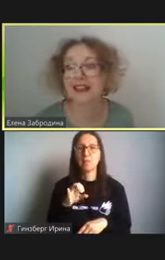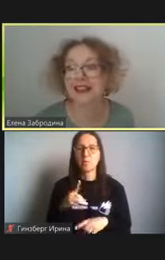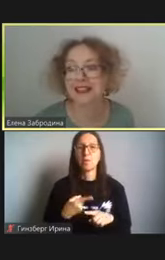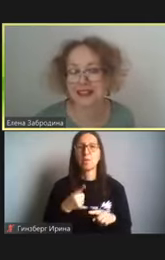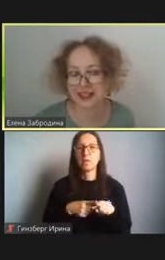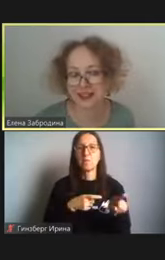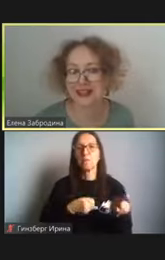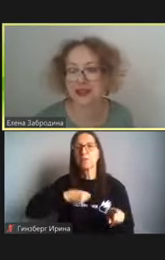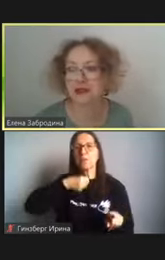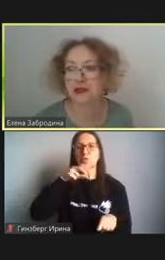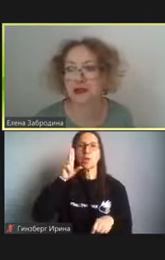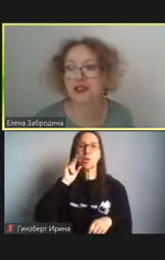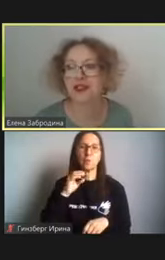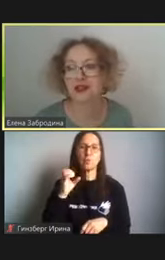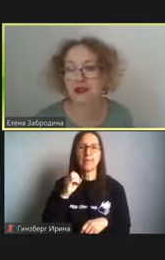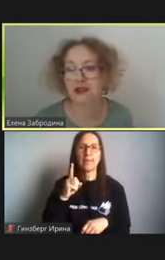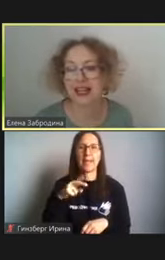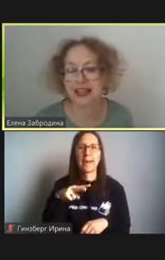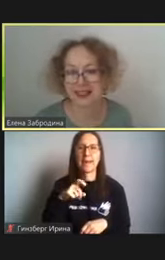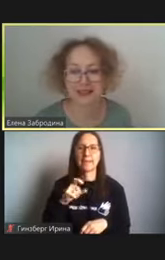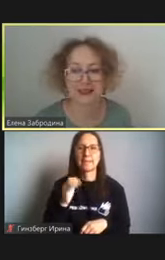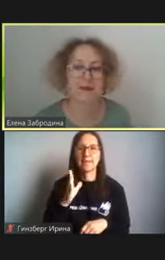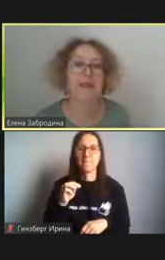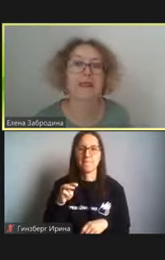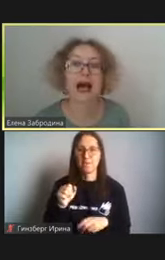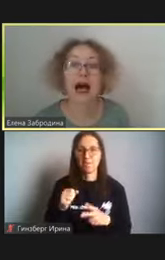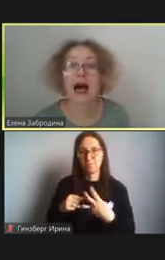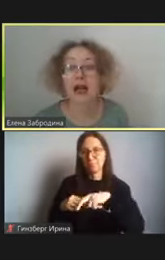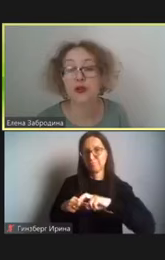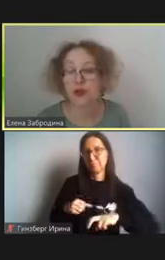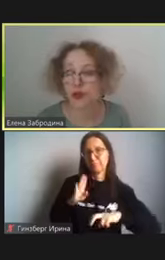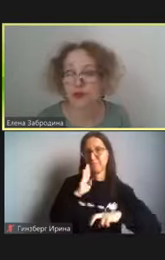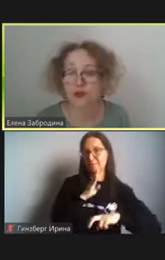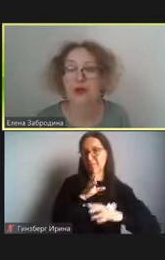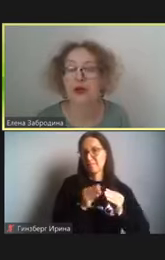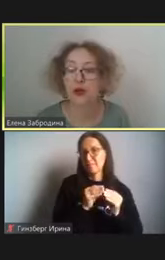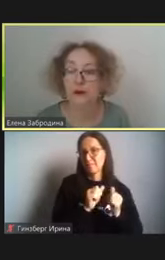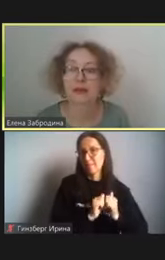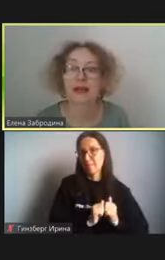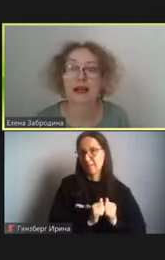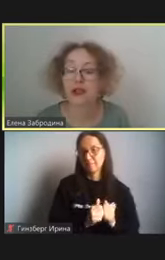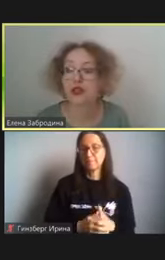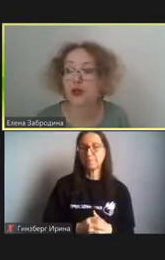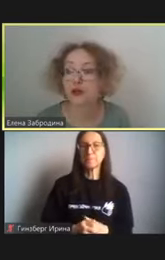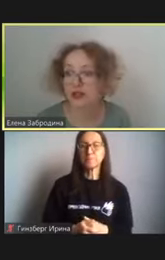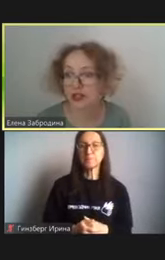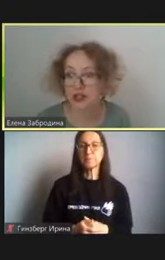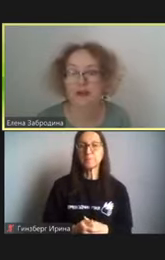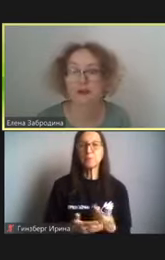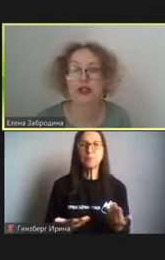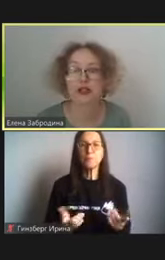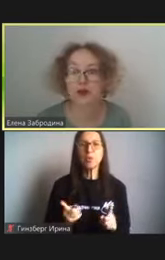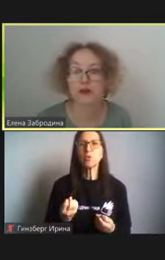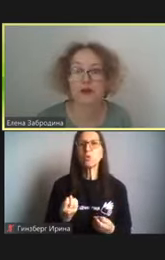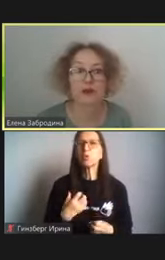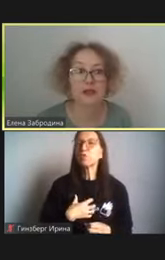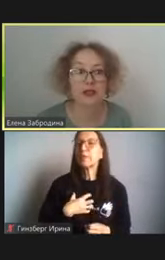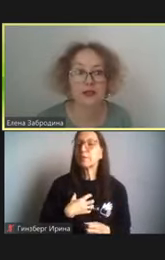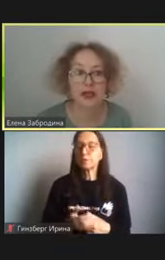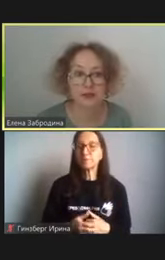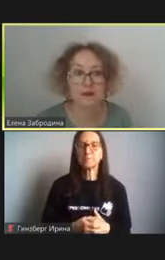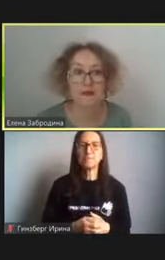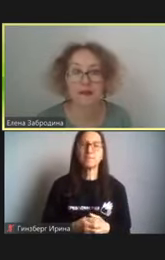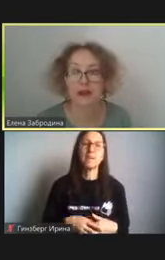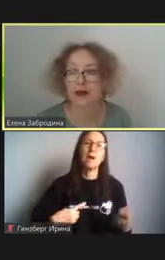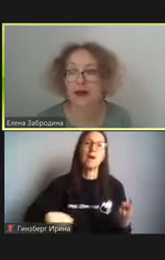дочка Елизавета сидит у него нее на коленках. Ну что ж, что важно, что вот мы